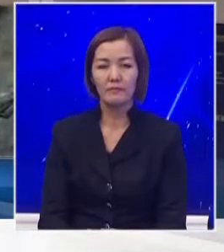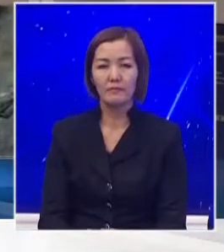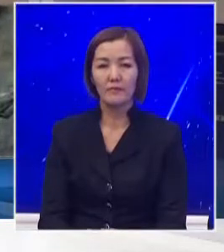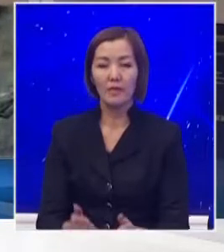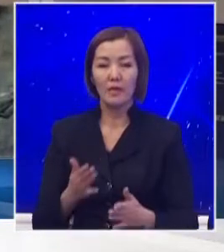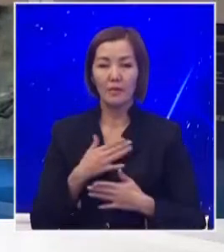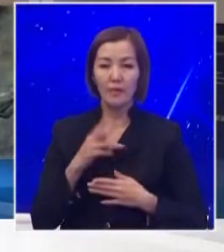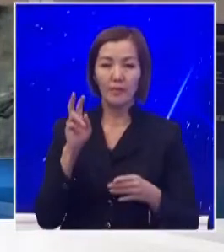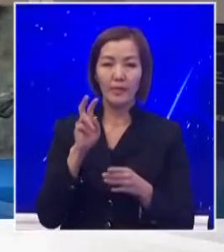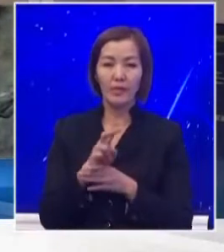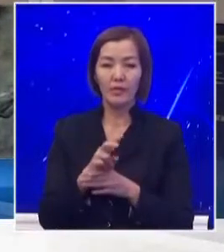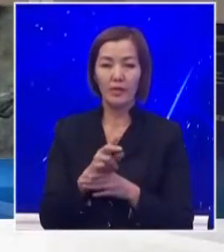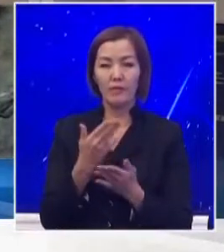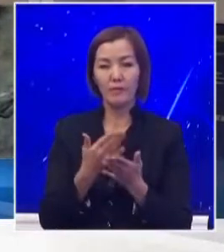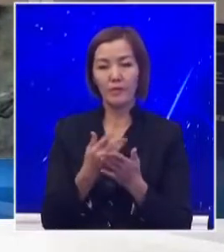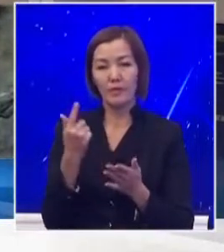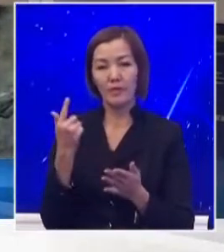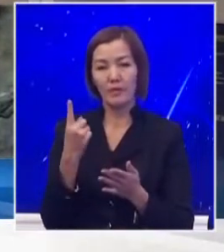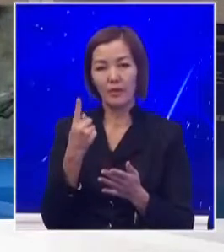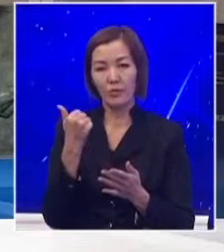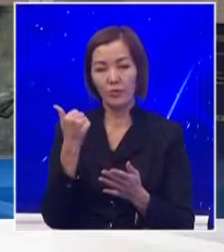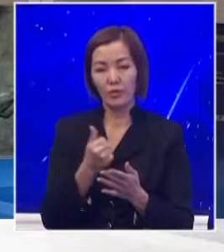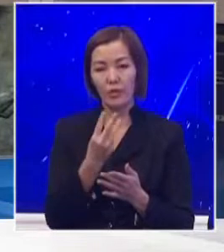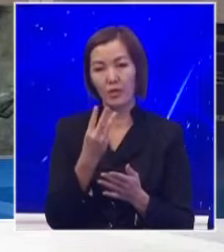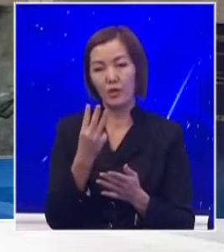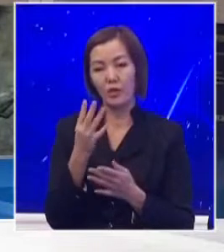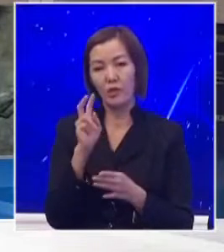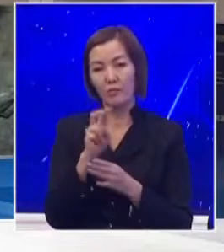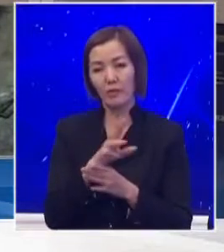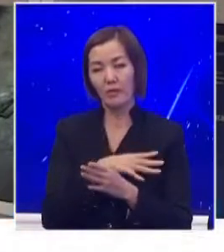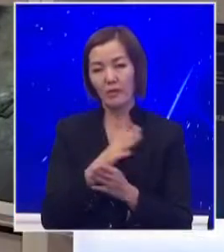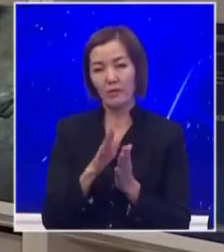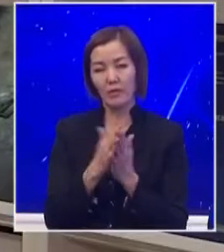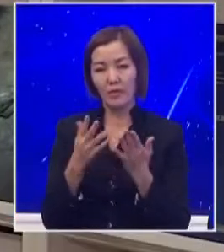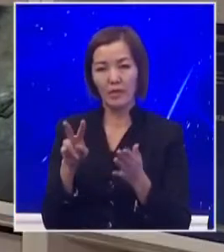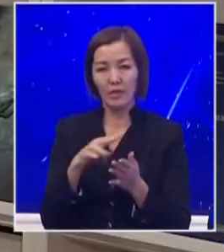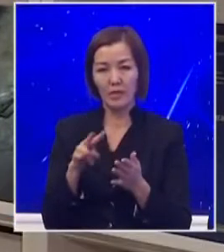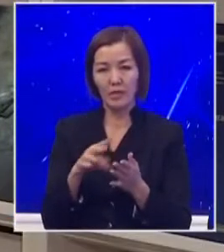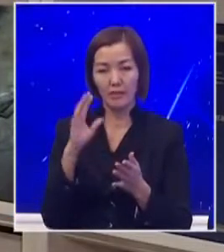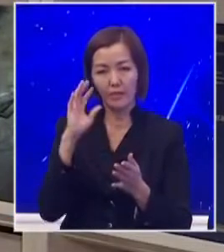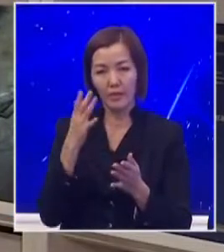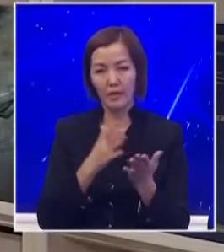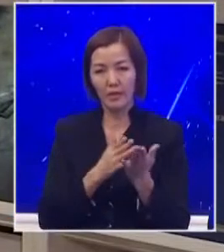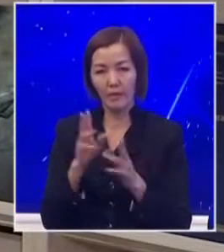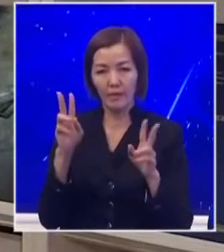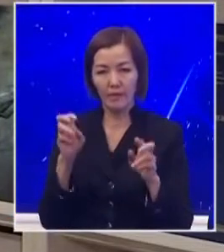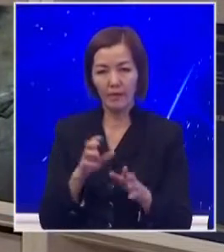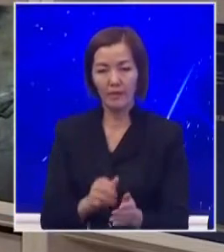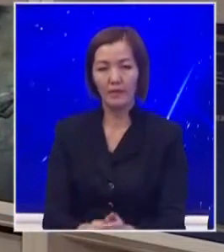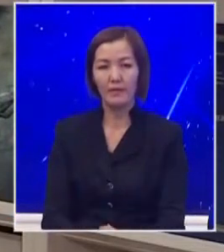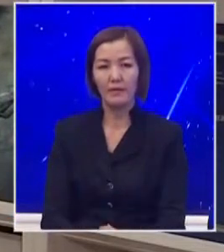Мы приходим в библиотеку минимум 3-4 раза в неделю. Сейчас в основном читаем книги литературно-психологического направления.